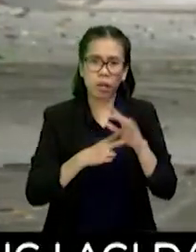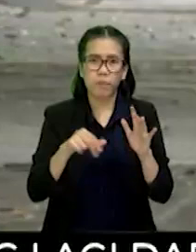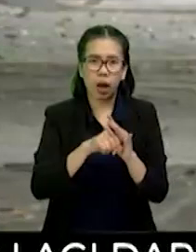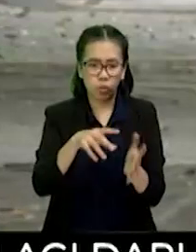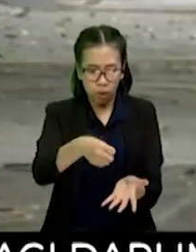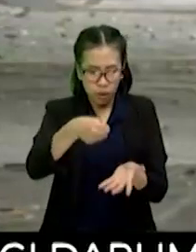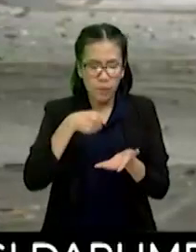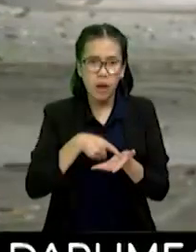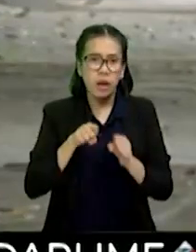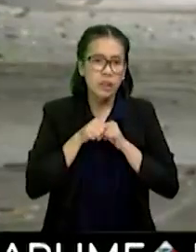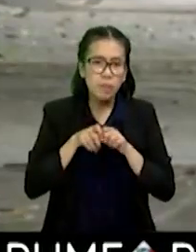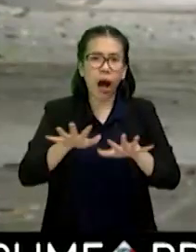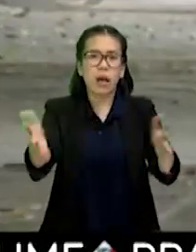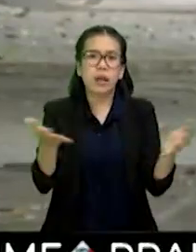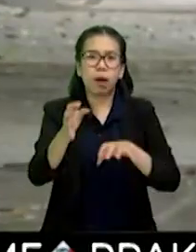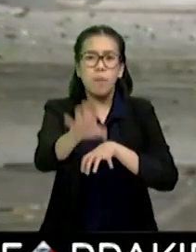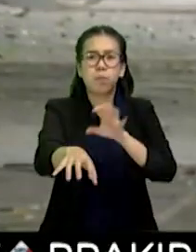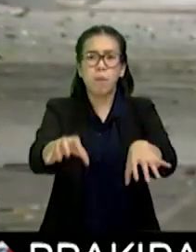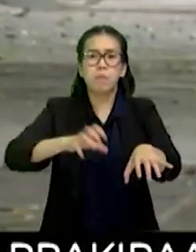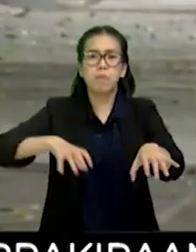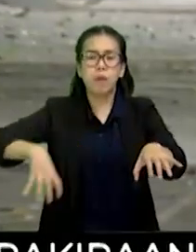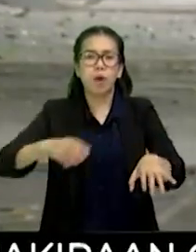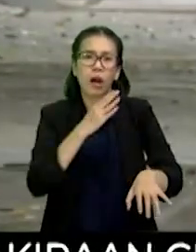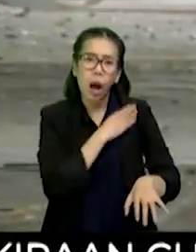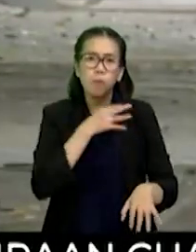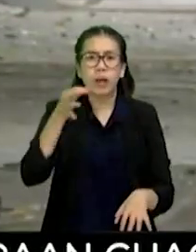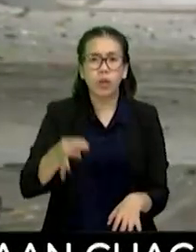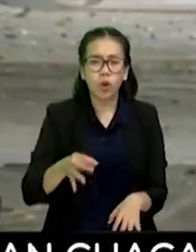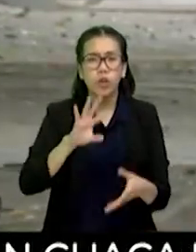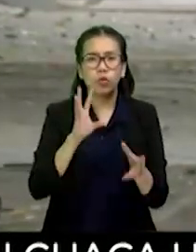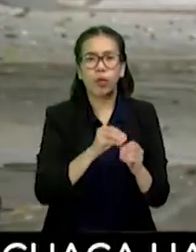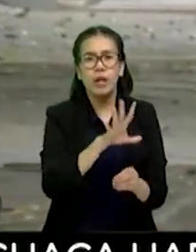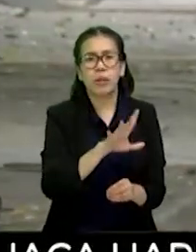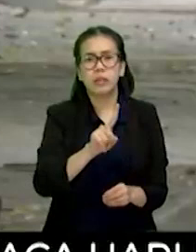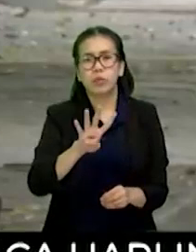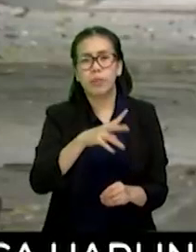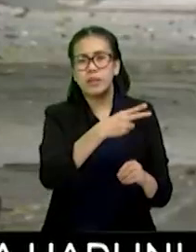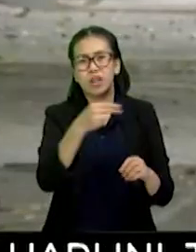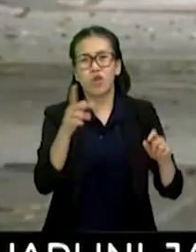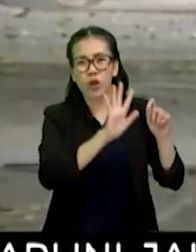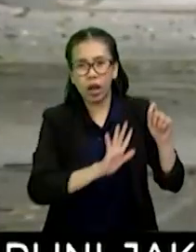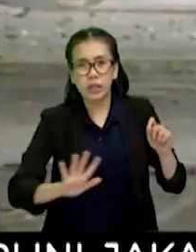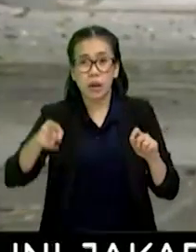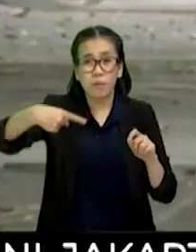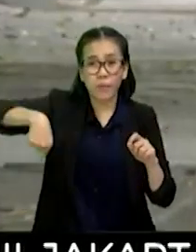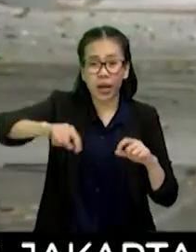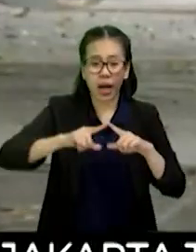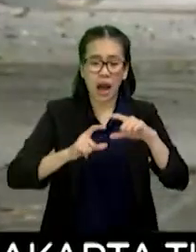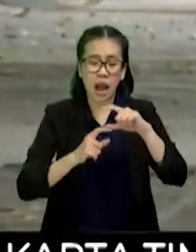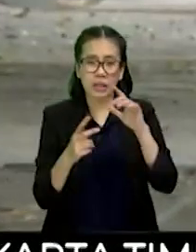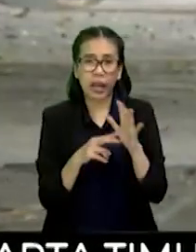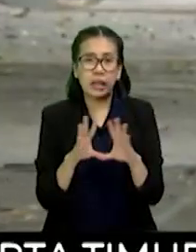tersebar di 514 kabupaten kota di Indonesia mereka merupakan ASN dengan